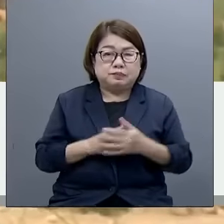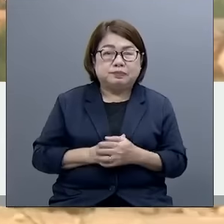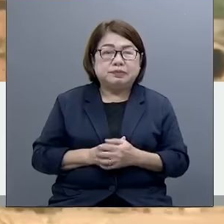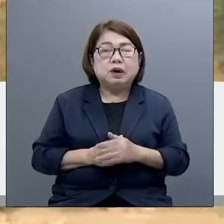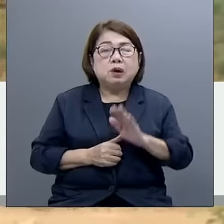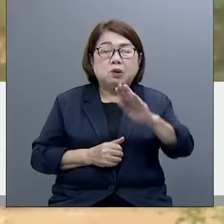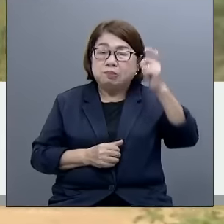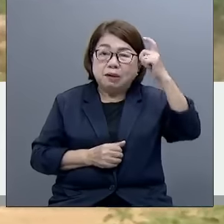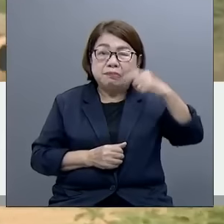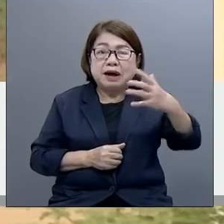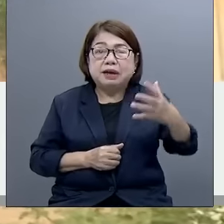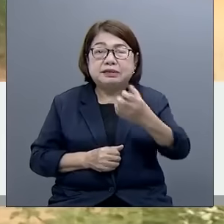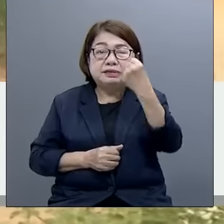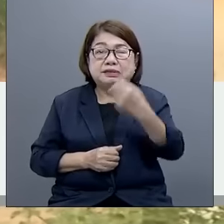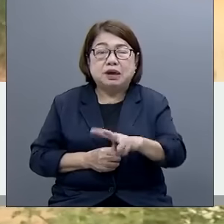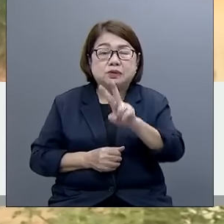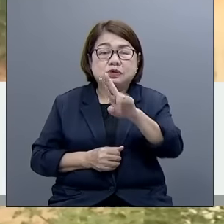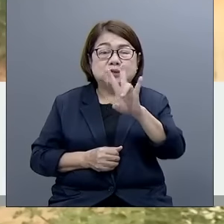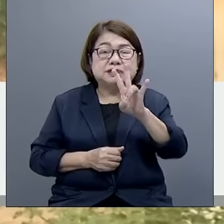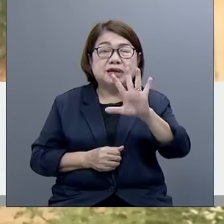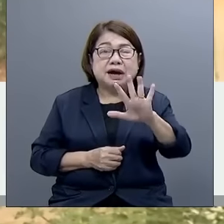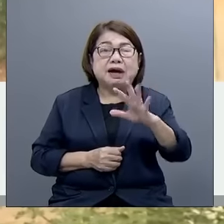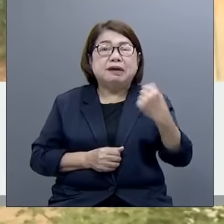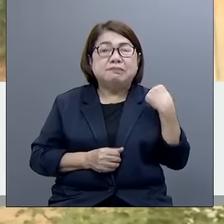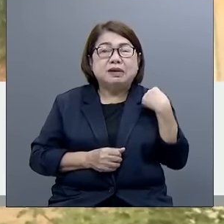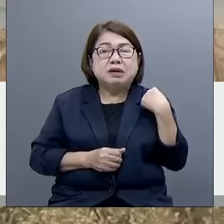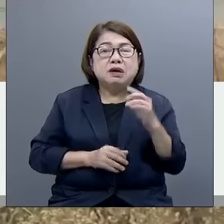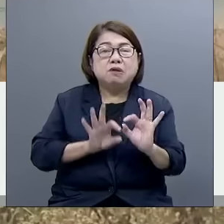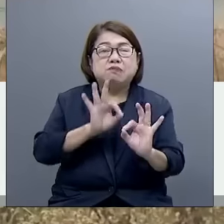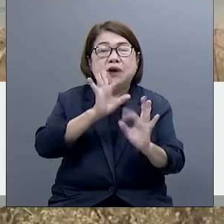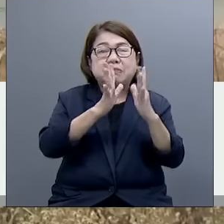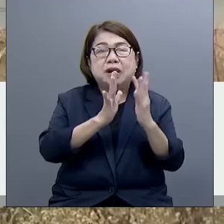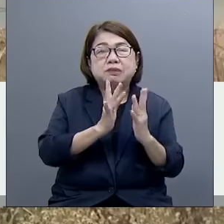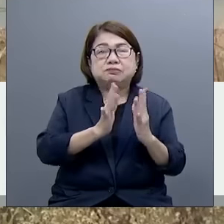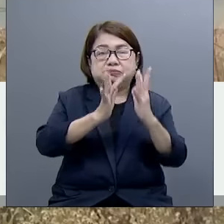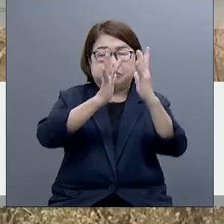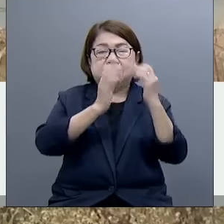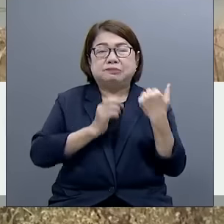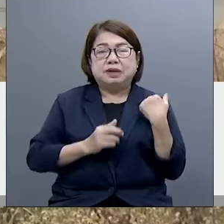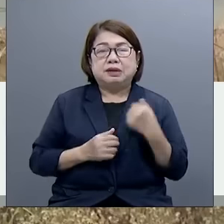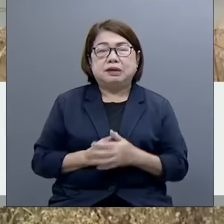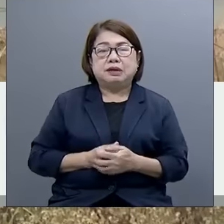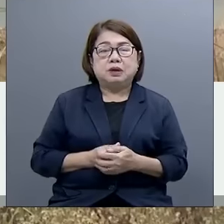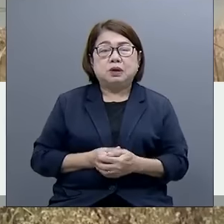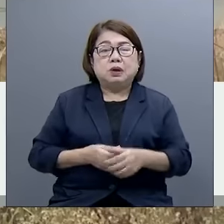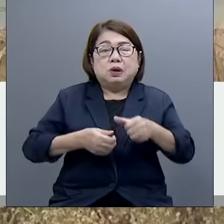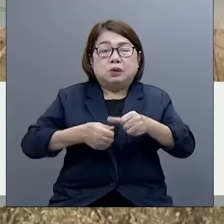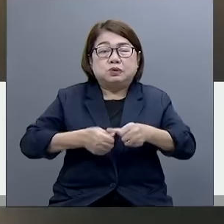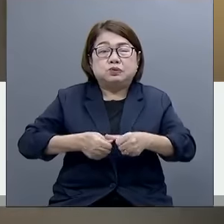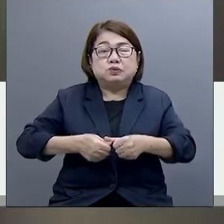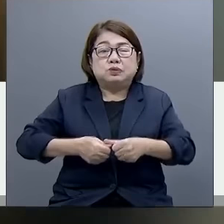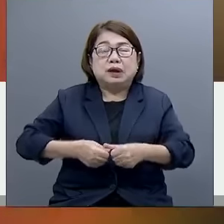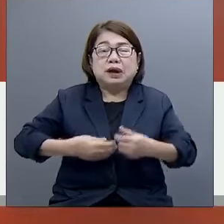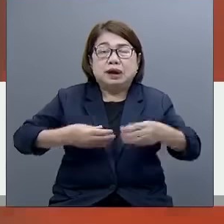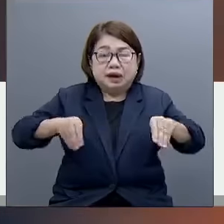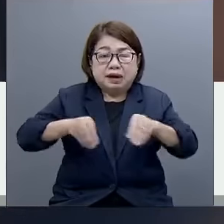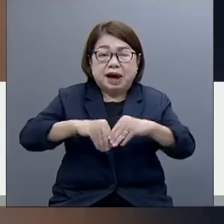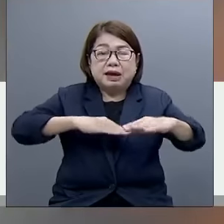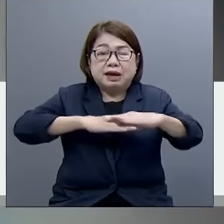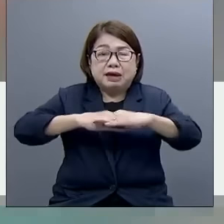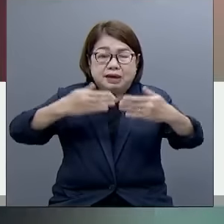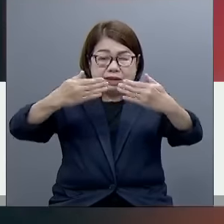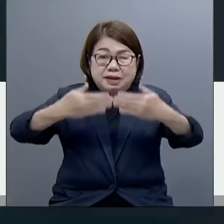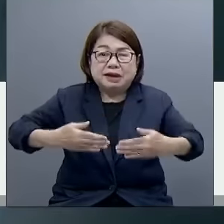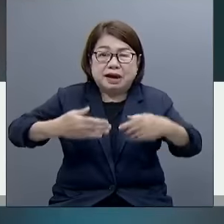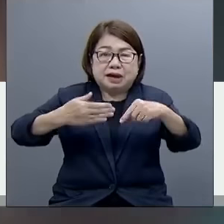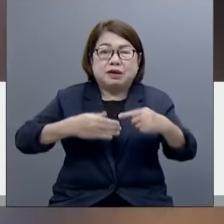นะครับยังเห็นกลุ่มควันเกิดขึ้นเป็นระยะนะครับบริเวณด่านพรมแดนแม่สอดเมียวดีไปดูอีกจุดหนึ่งนะครับที่สะ